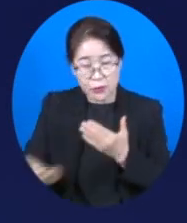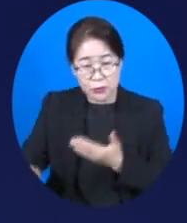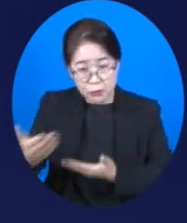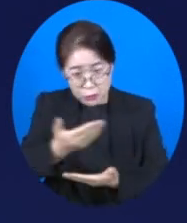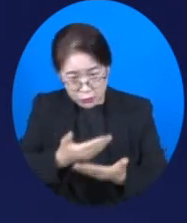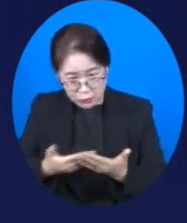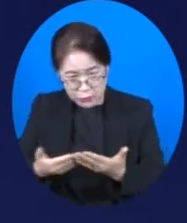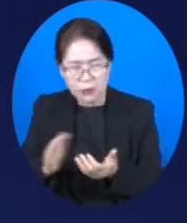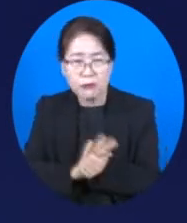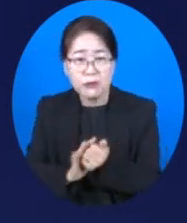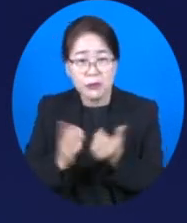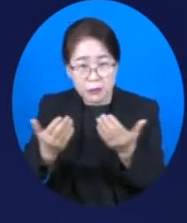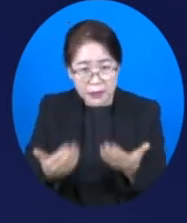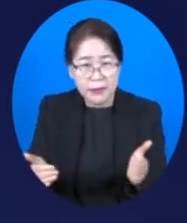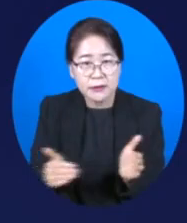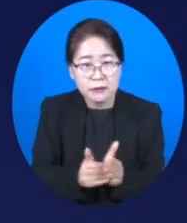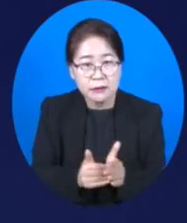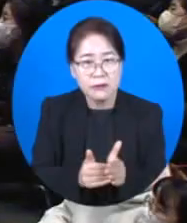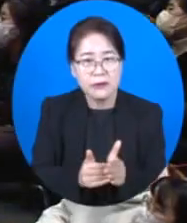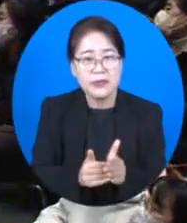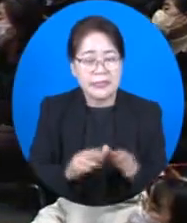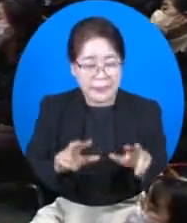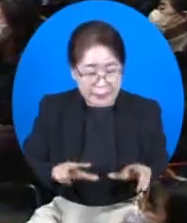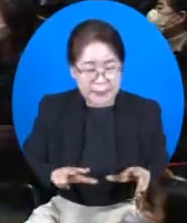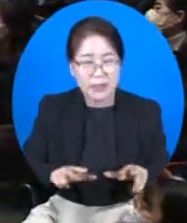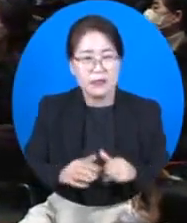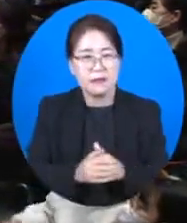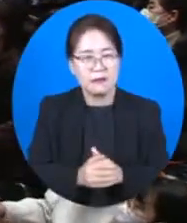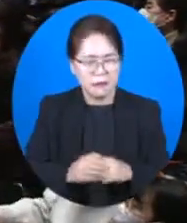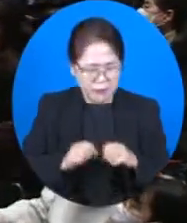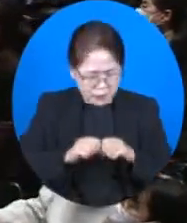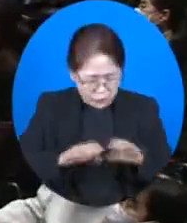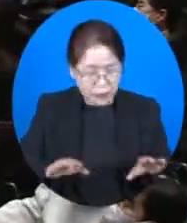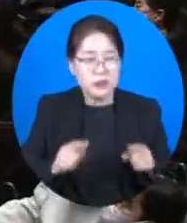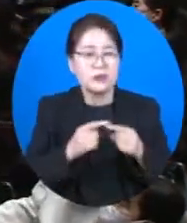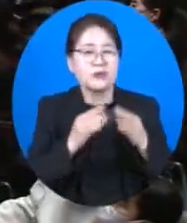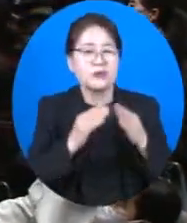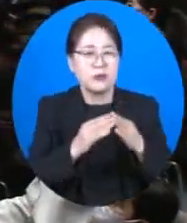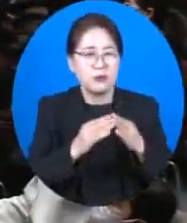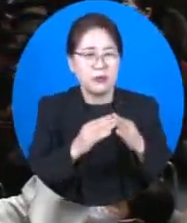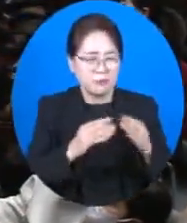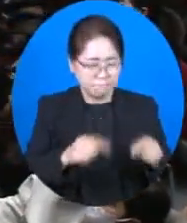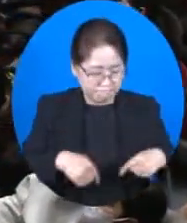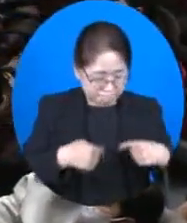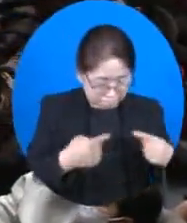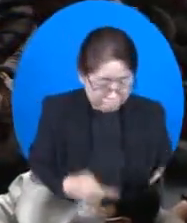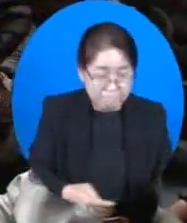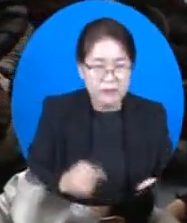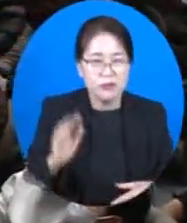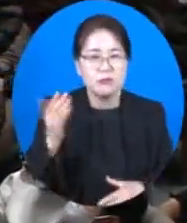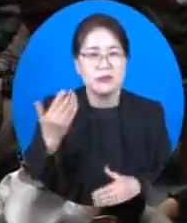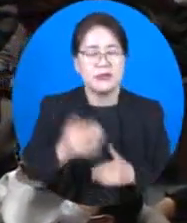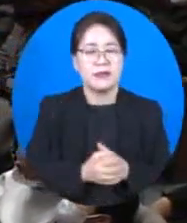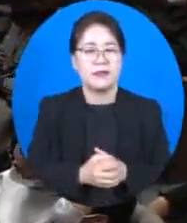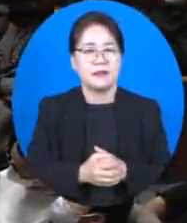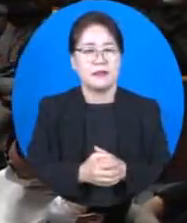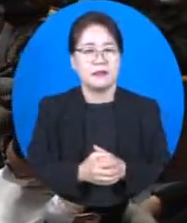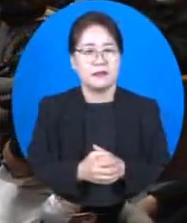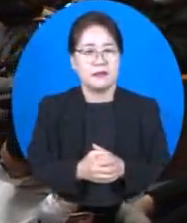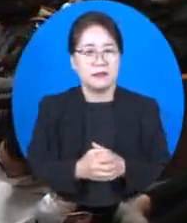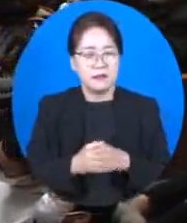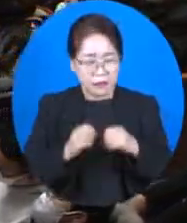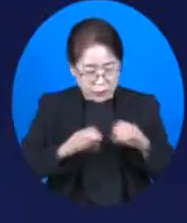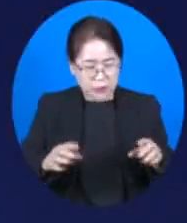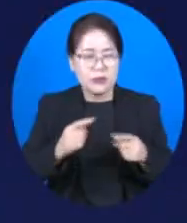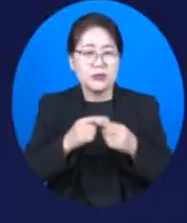위로를 얻었다고 한다면 이제 흩어진 교회로 나아가라는 것입니다. 흩어진